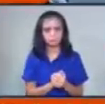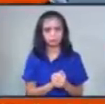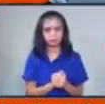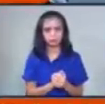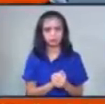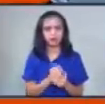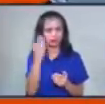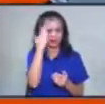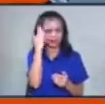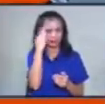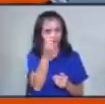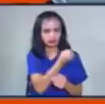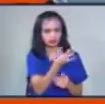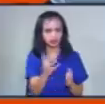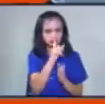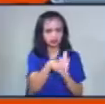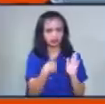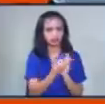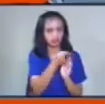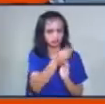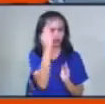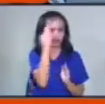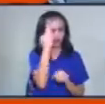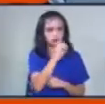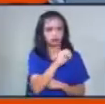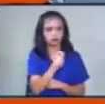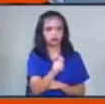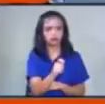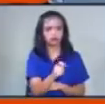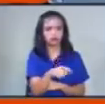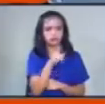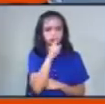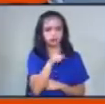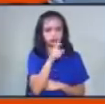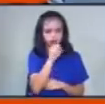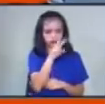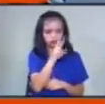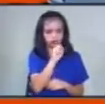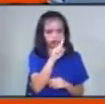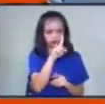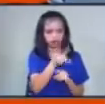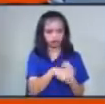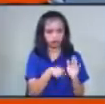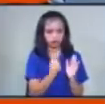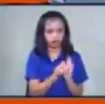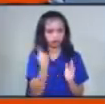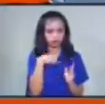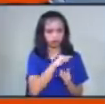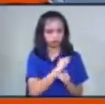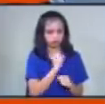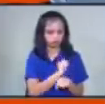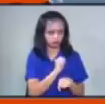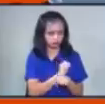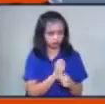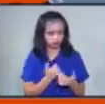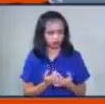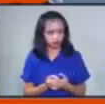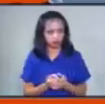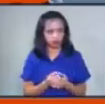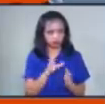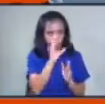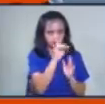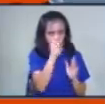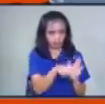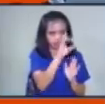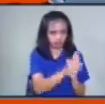kung ilang oras yung mga overtime namin kasi talagang 12 oras naman yung pinapa-duty nyo sa amin. Eh, 8 hours